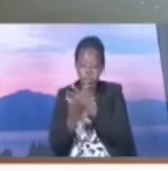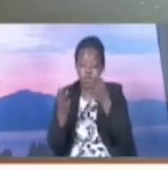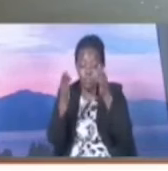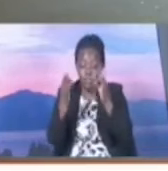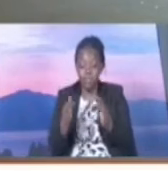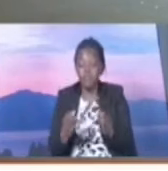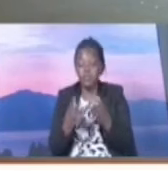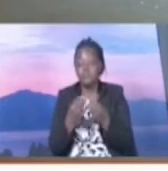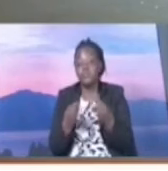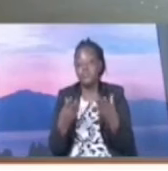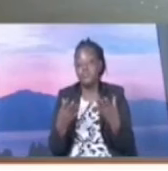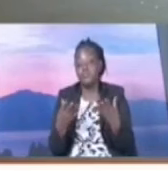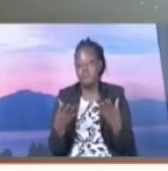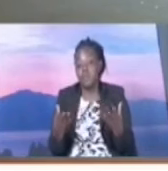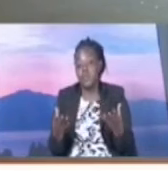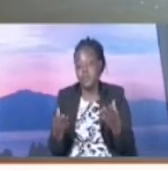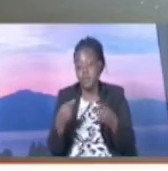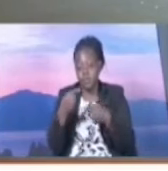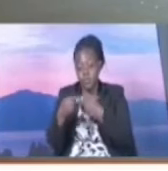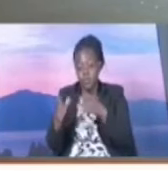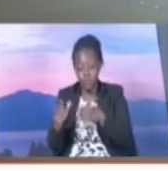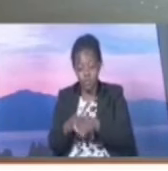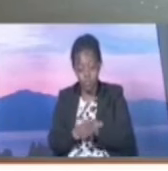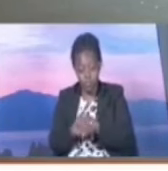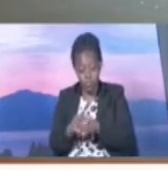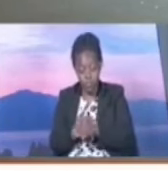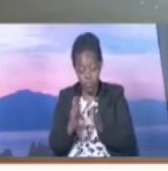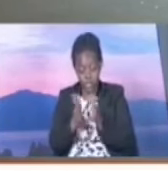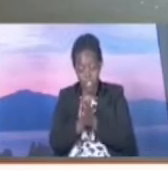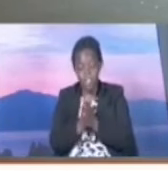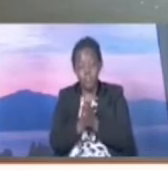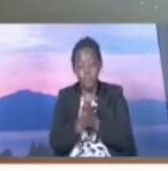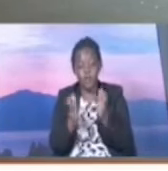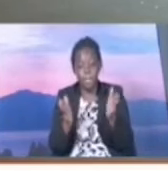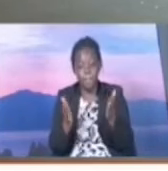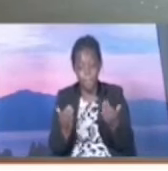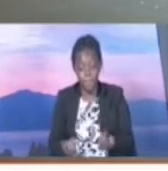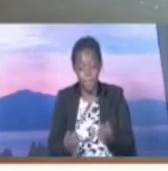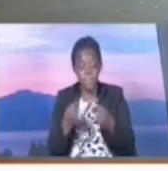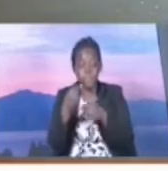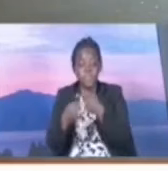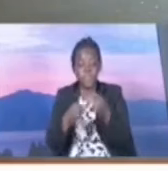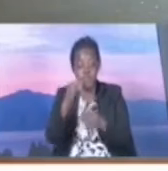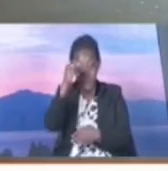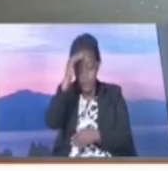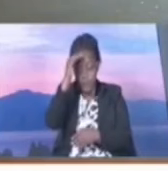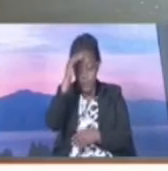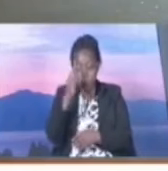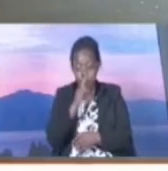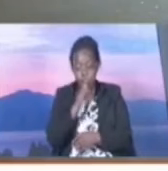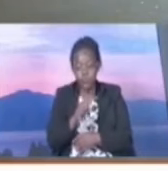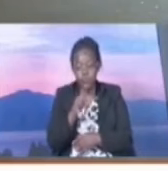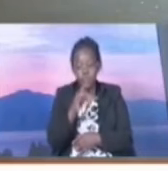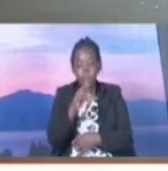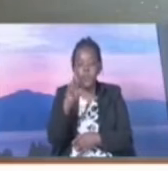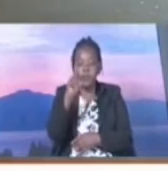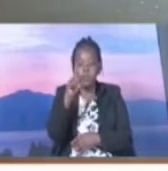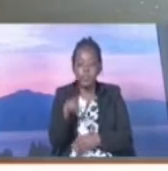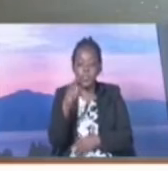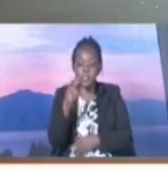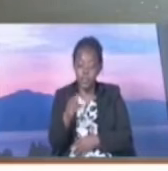bingi ebitambuza Obuganda okutwaliza awamu. Ate bwe tuyongerayo polisi ng'edumira RPC